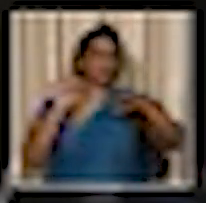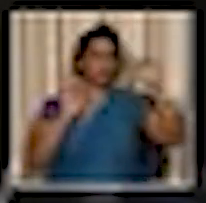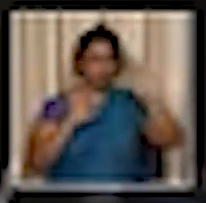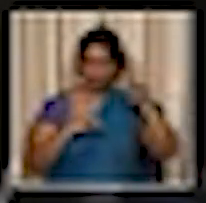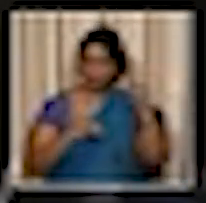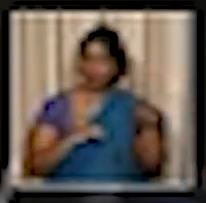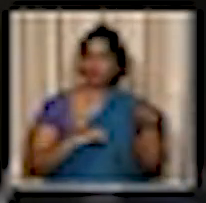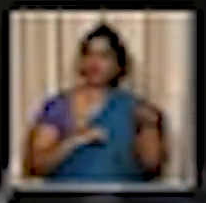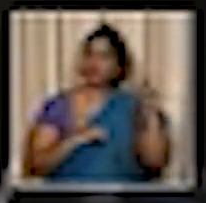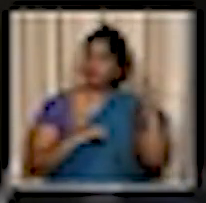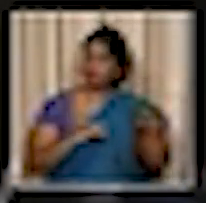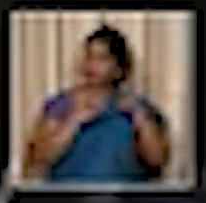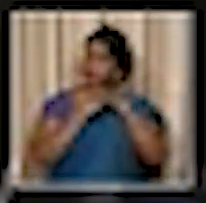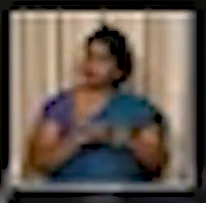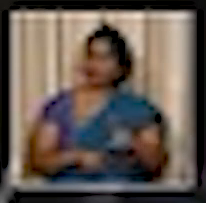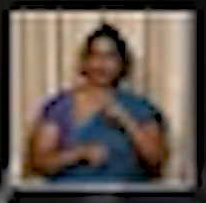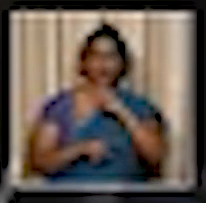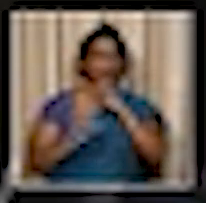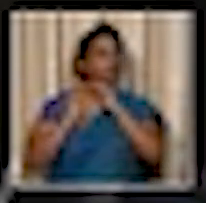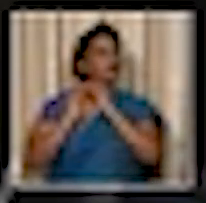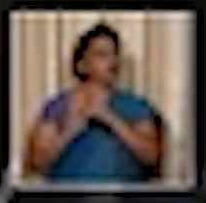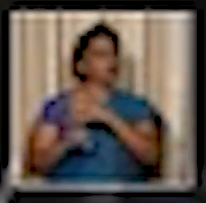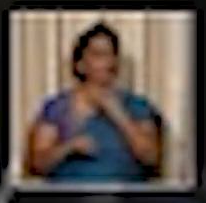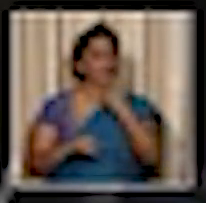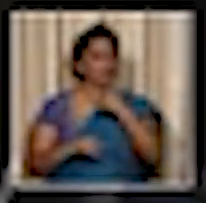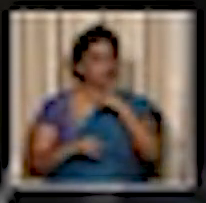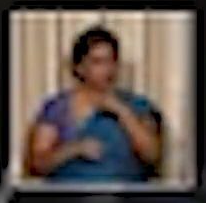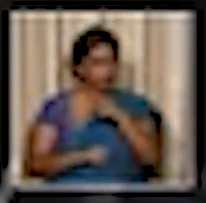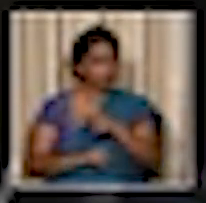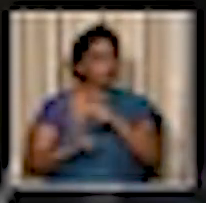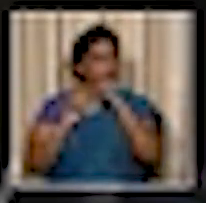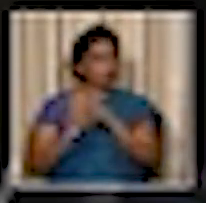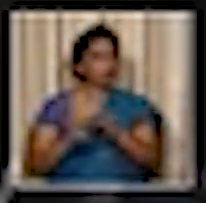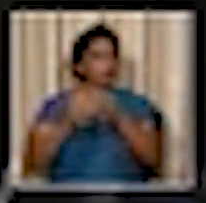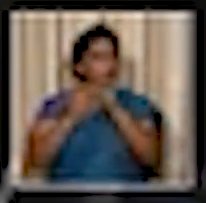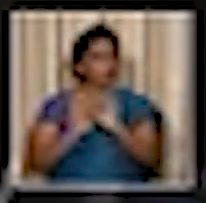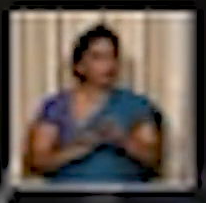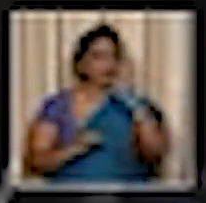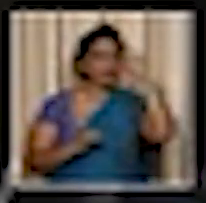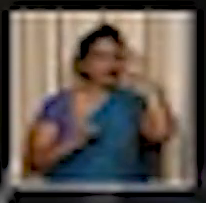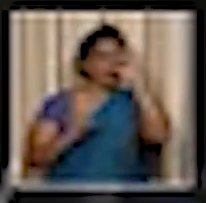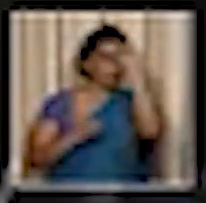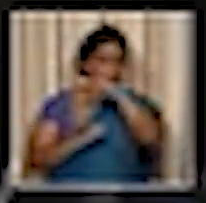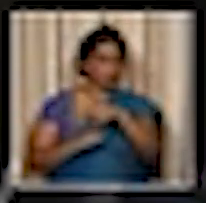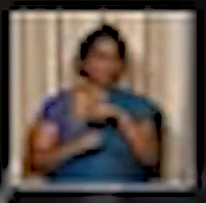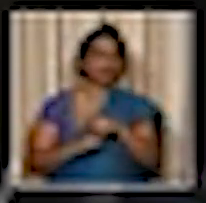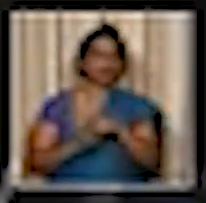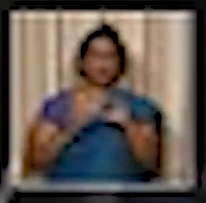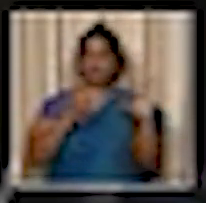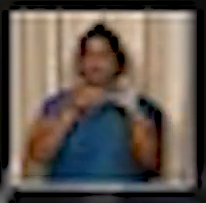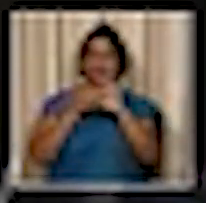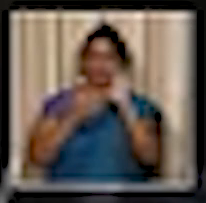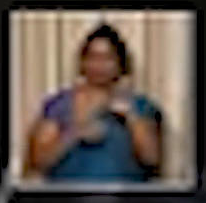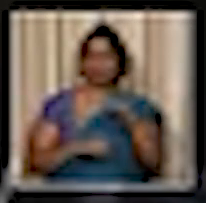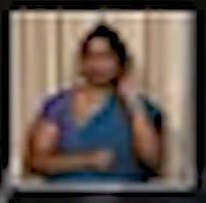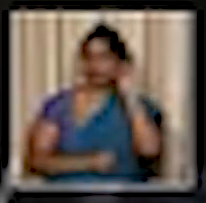බවත්, එම ආකාරයෙන්ම අධිකරණ සංකීර්ණයේ ජල ටැංකියටද සූක්ෂම ලෙස විදුලි රැහැන් නැද සම්බන්ධ කොට තිබූ